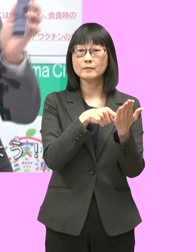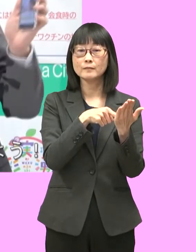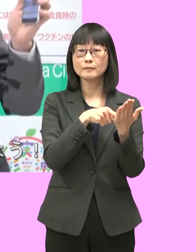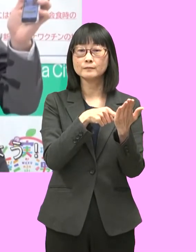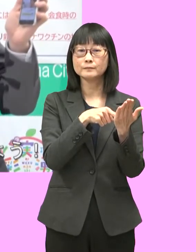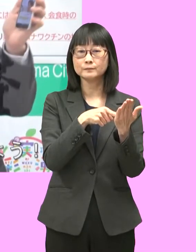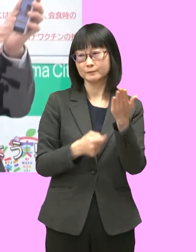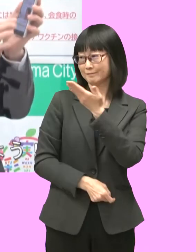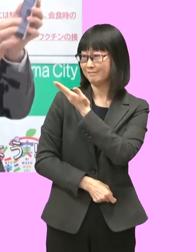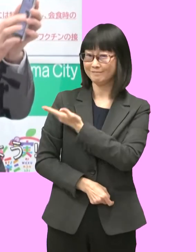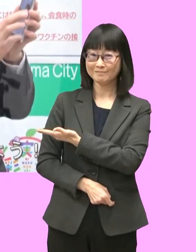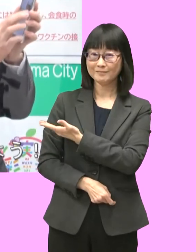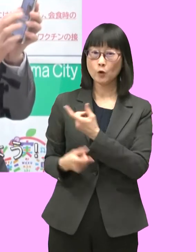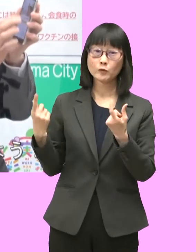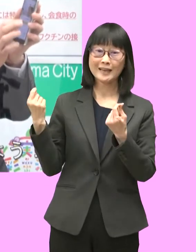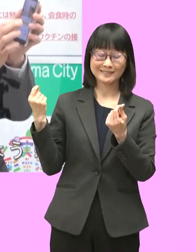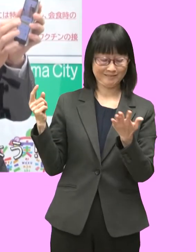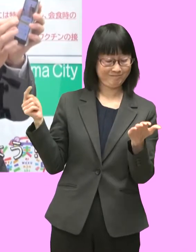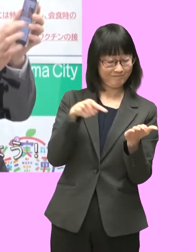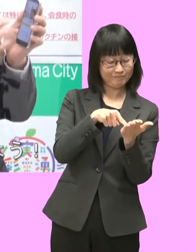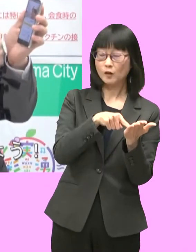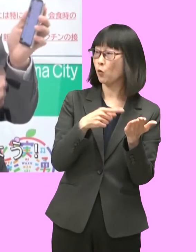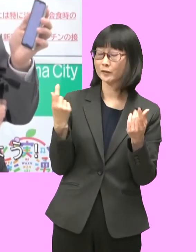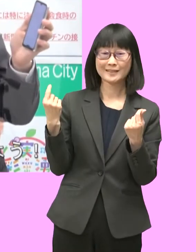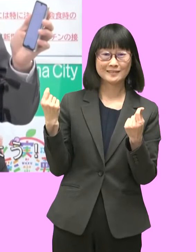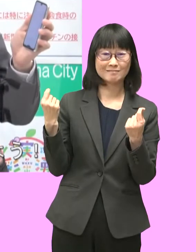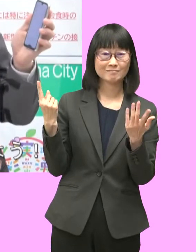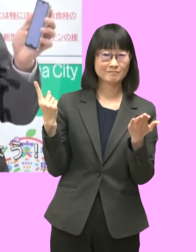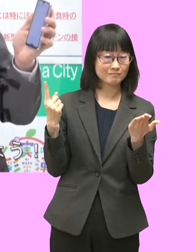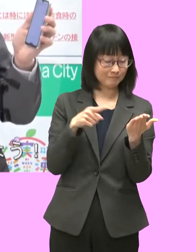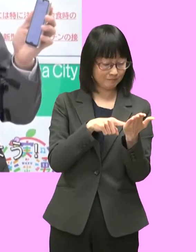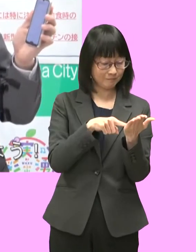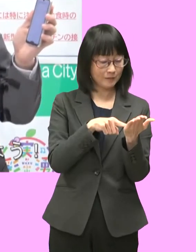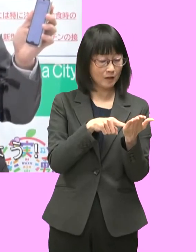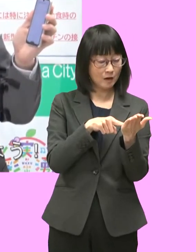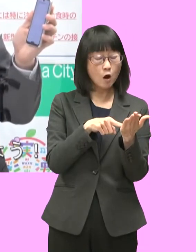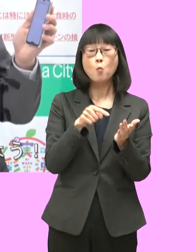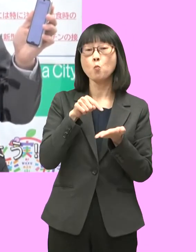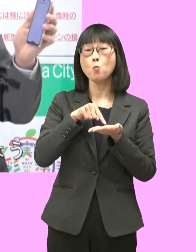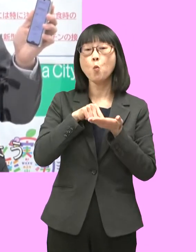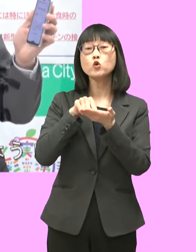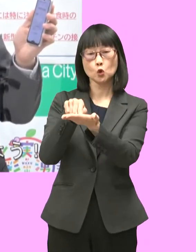この画面が出てきました。でここで申し込みします。